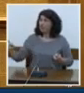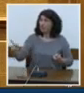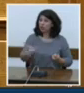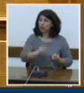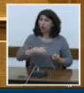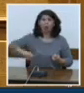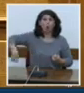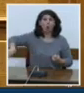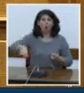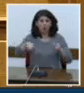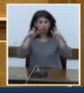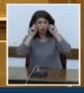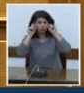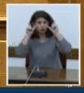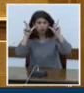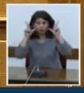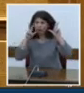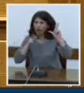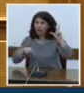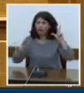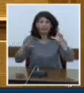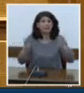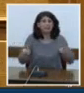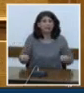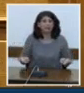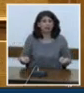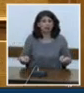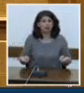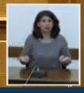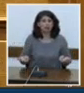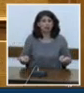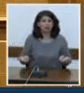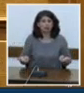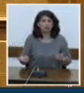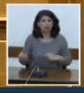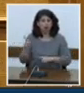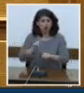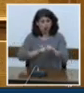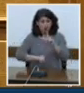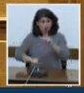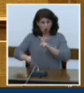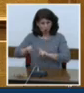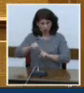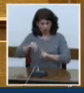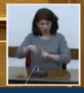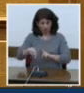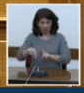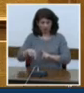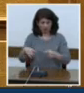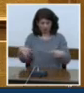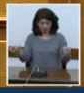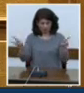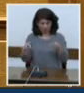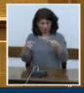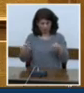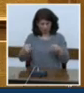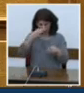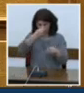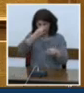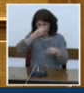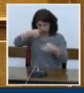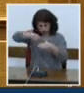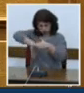Οι ενορχιστρωτές της αθλειότητας που περιγράφω πρέπει να βγουν κάποια στιγμή από τον υπόνομο και να βάλουν την υπογραφή τους σε αυτό το θλιβερό